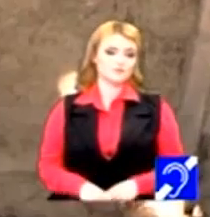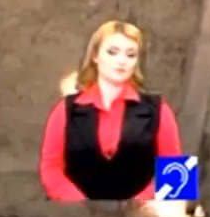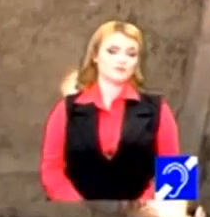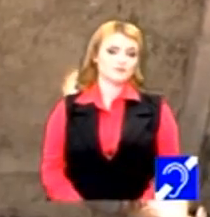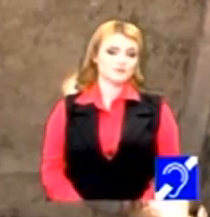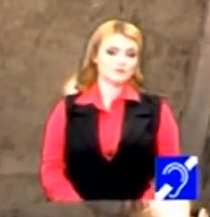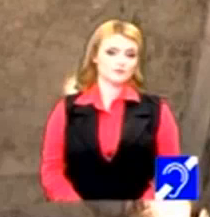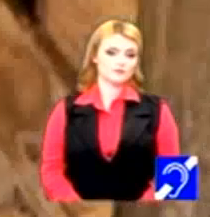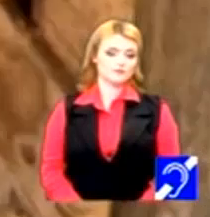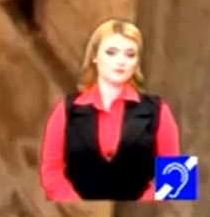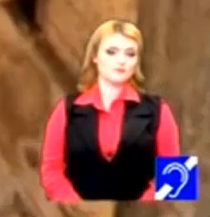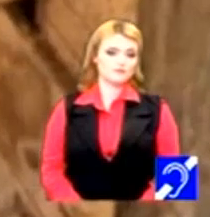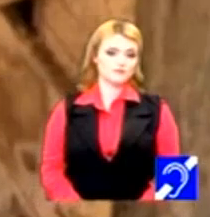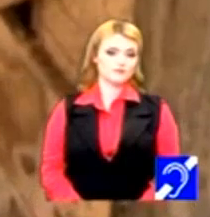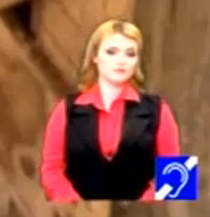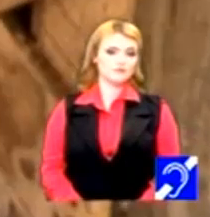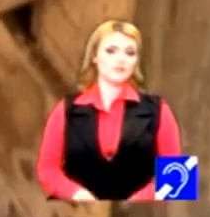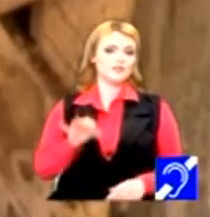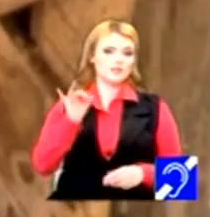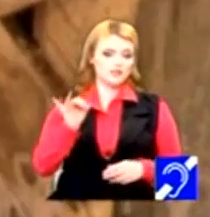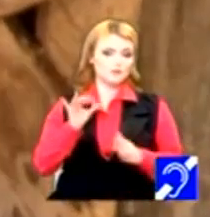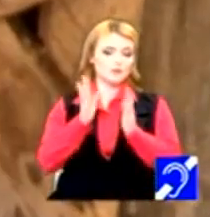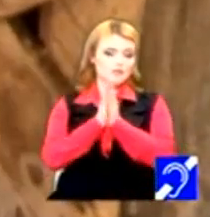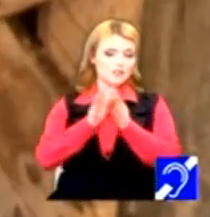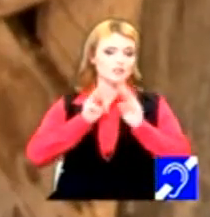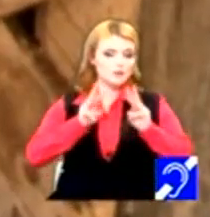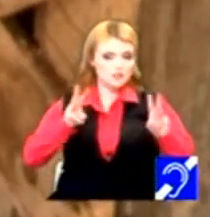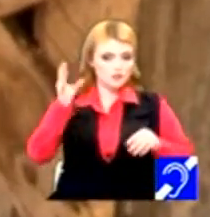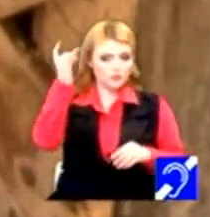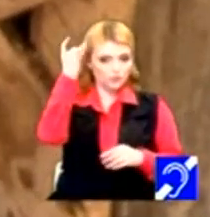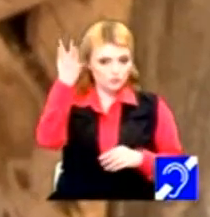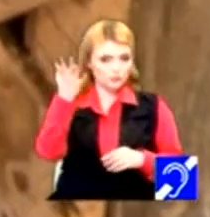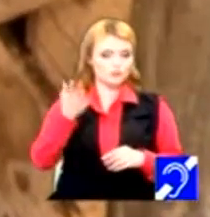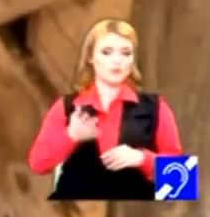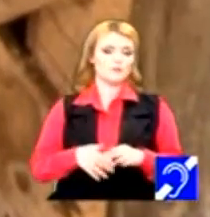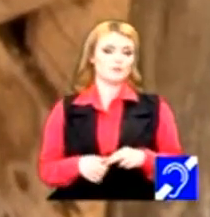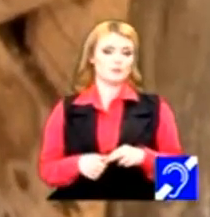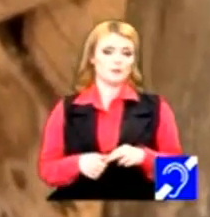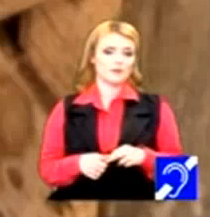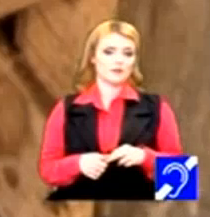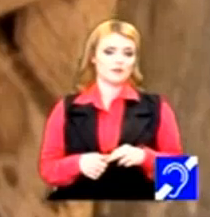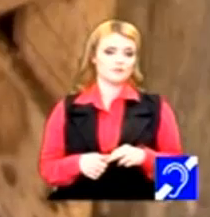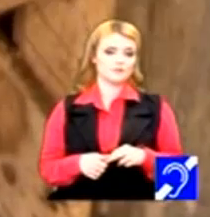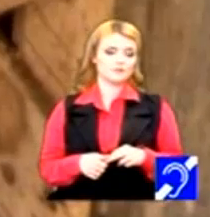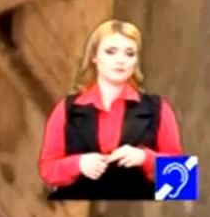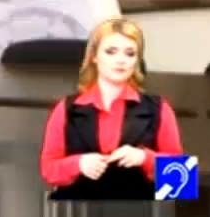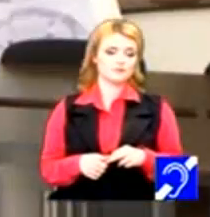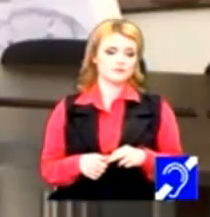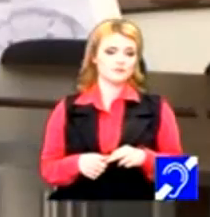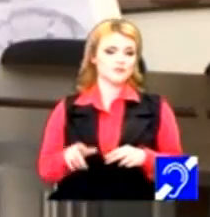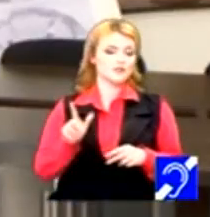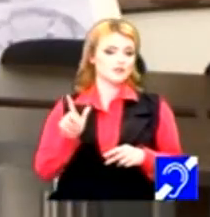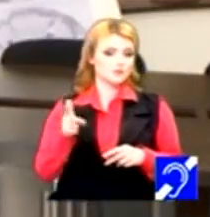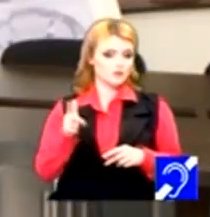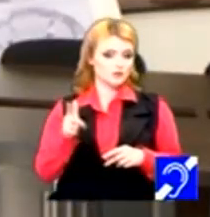național, cu implicarea Ministerului Culturii, bine de atunci, de astăzi, Educație, Cultură și Cercetare, pentru